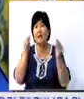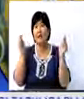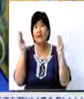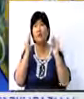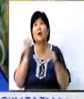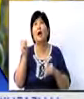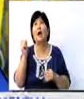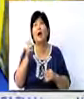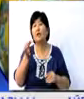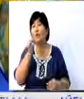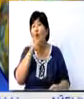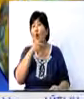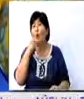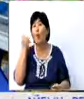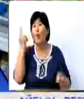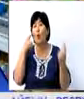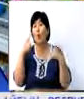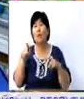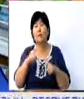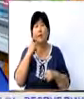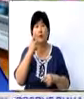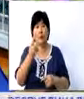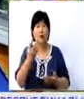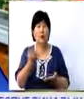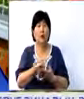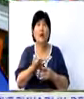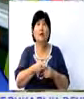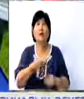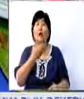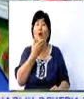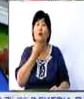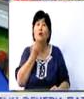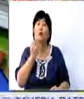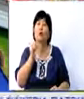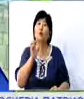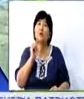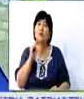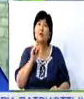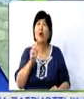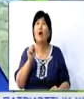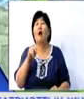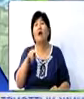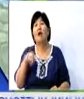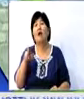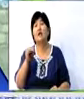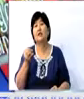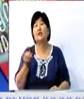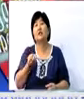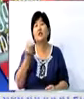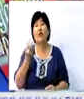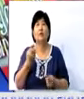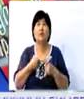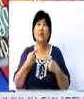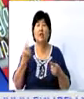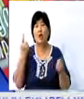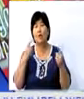жұмыртқа атты орыс ертегілері бірден көзге ұрады. Сондай ақ Сұлу қыз бен құбыжық, Аладдиннің сиқырлы шамы атты заманауи